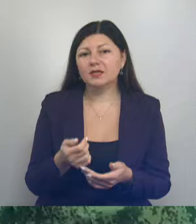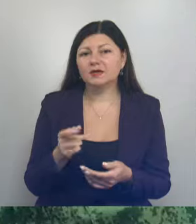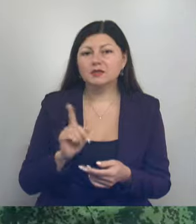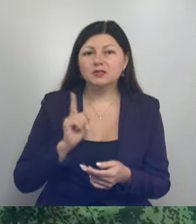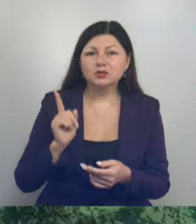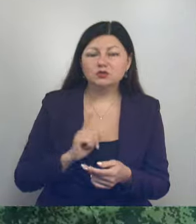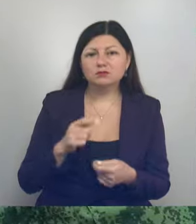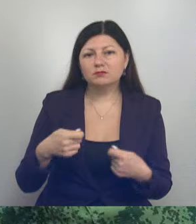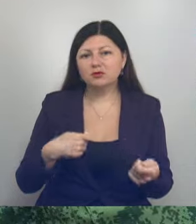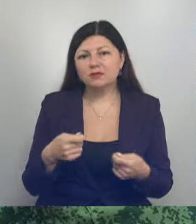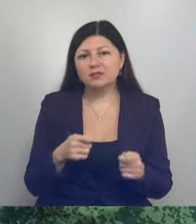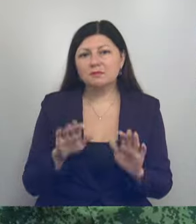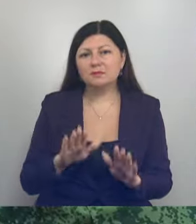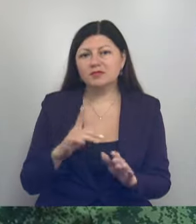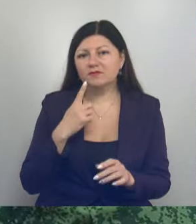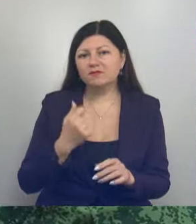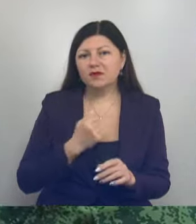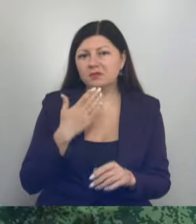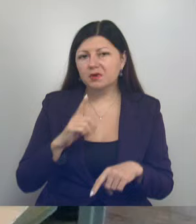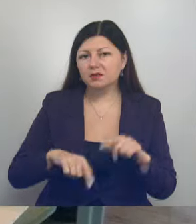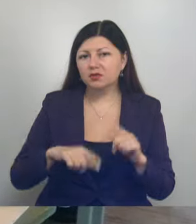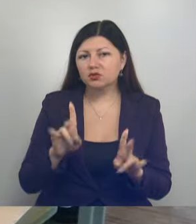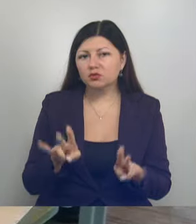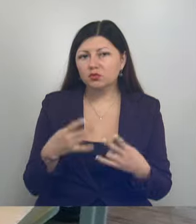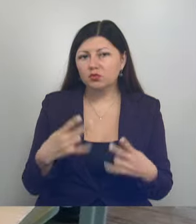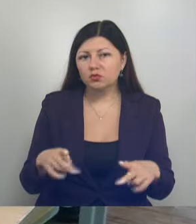Инструкторы, руководители местных военно-патриотических клубов.